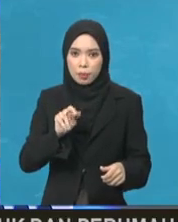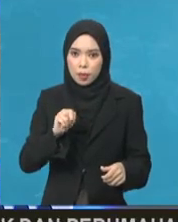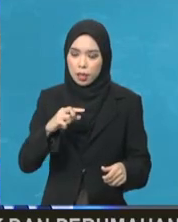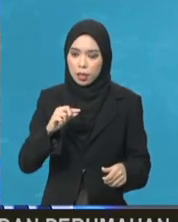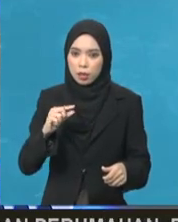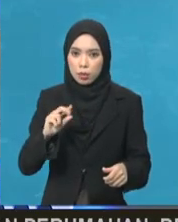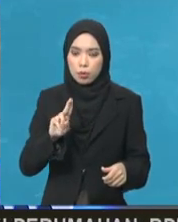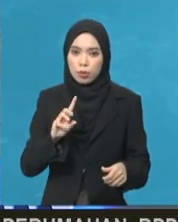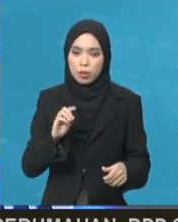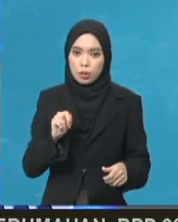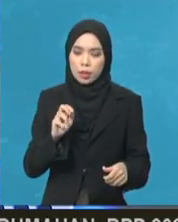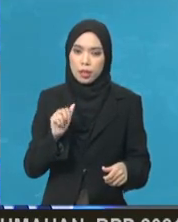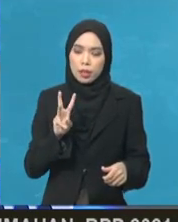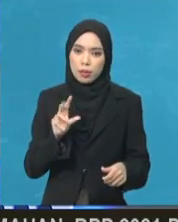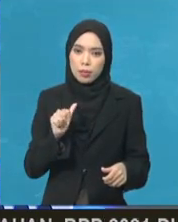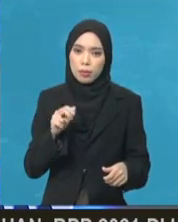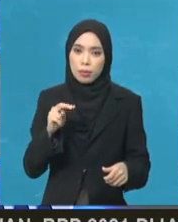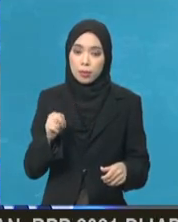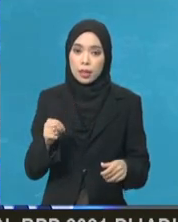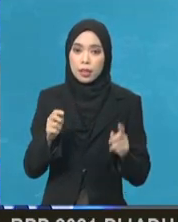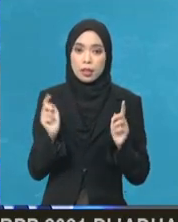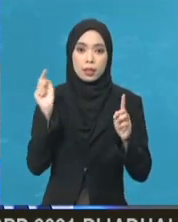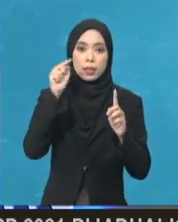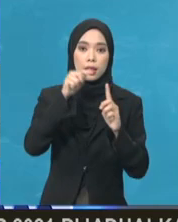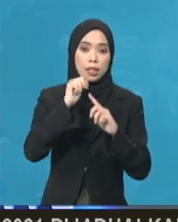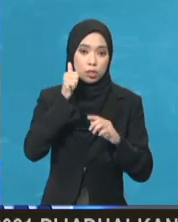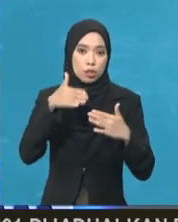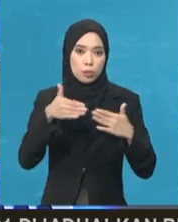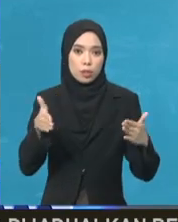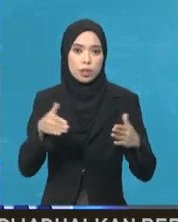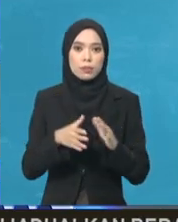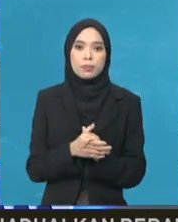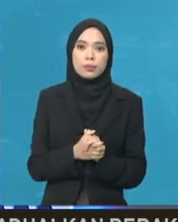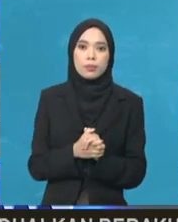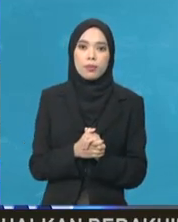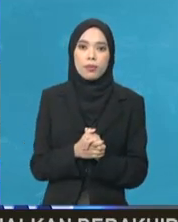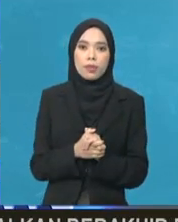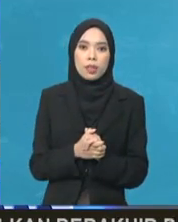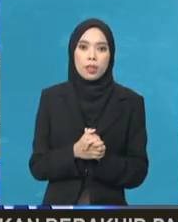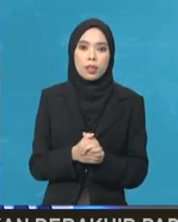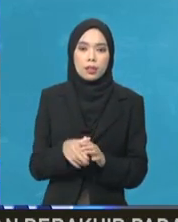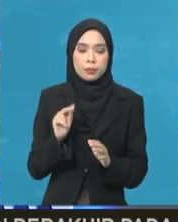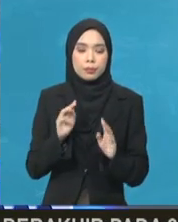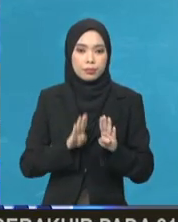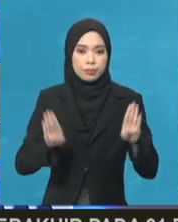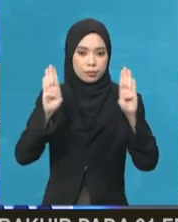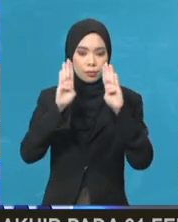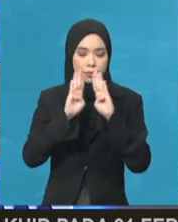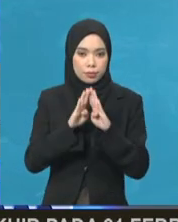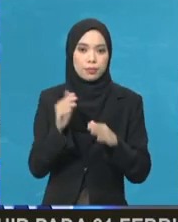festival tersebut menggalakkan para pengusaha di negara itu terus aktif nantikan bahan beritanya selepas